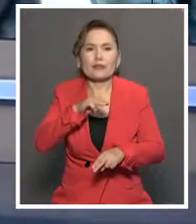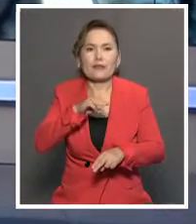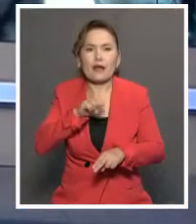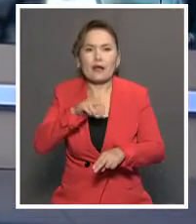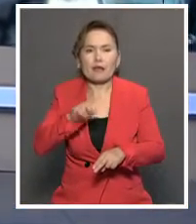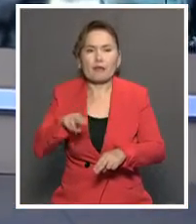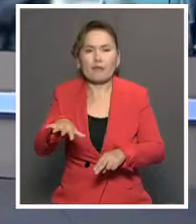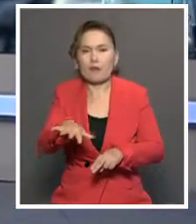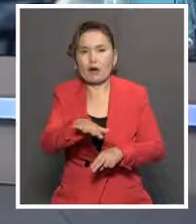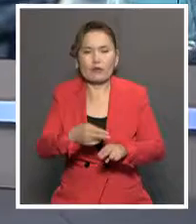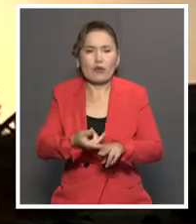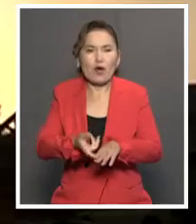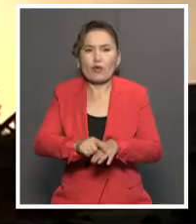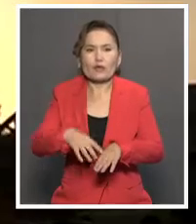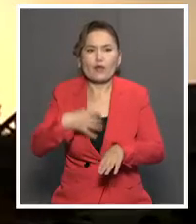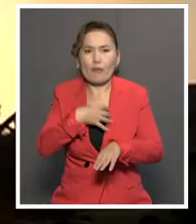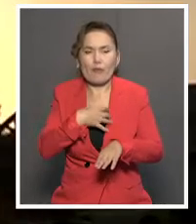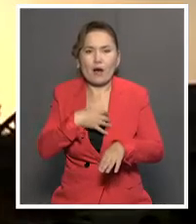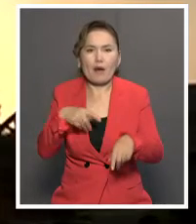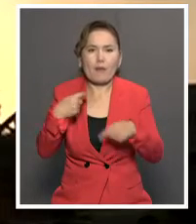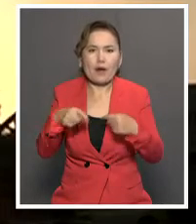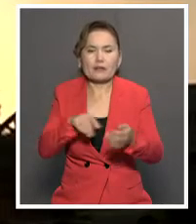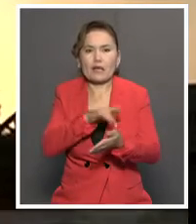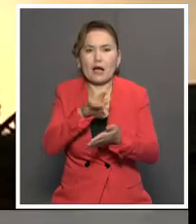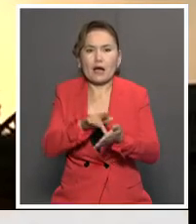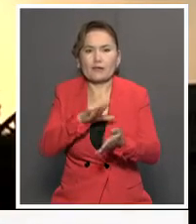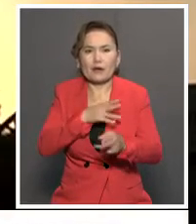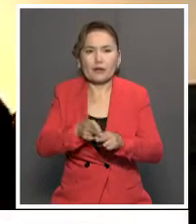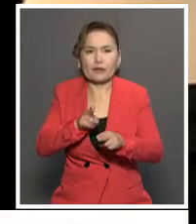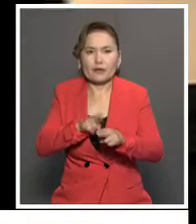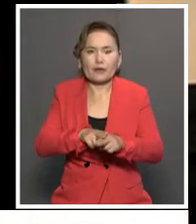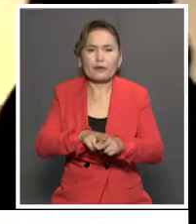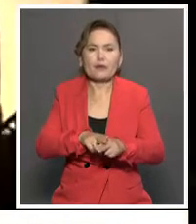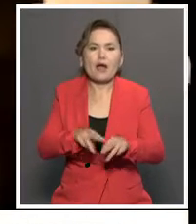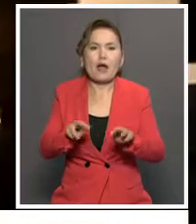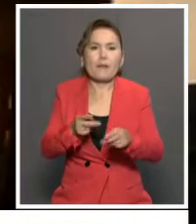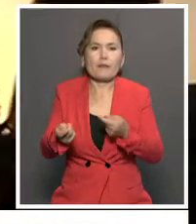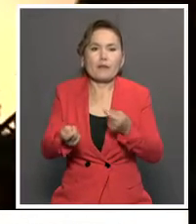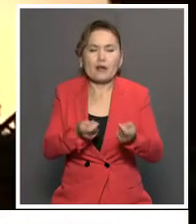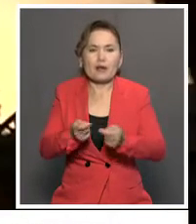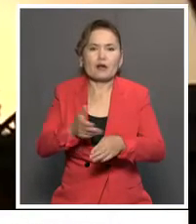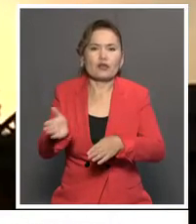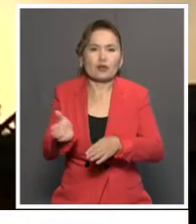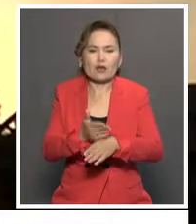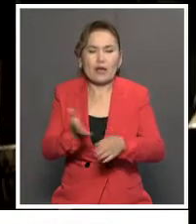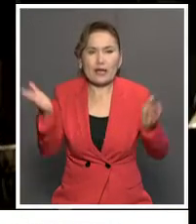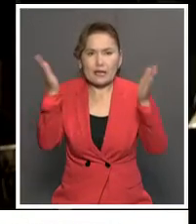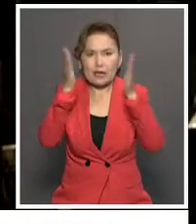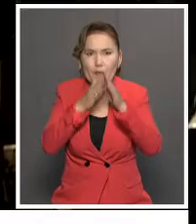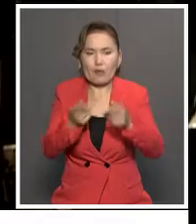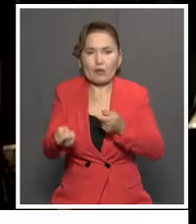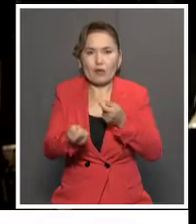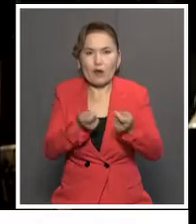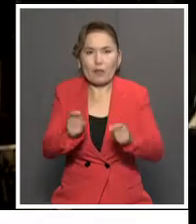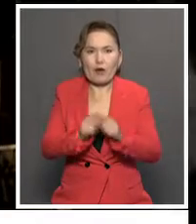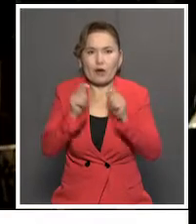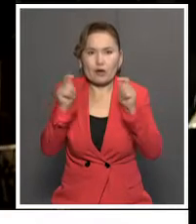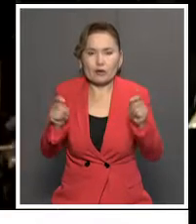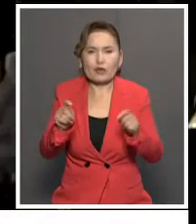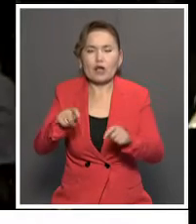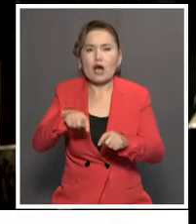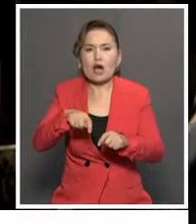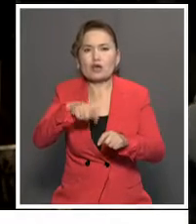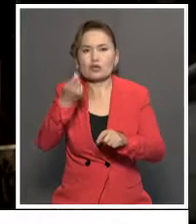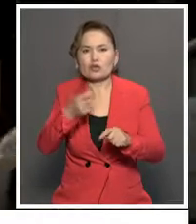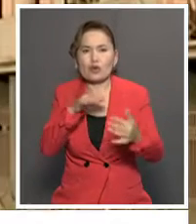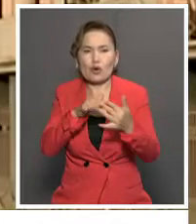бекініс әрі маңызды сауда хабы саналған. Батысқа арқа сүйеген билікті құлатып, ислам әмірлігін құру жолында соғысып